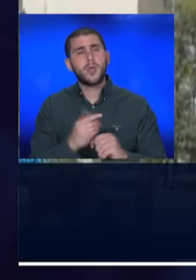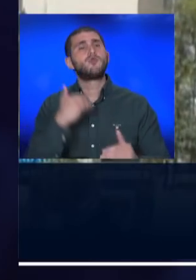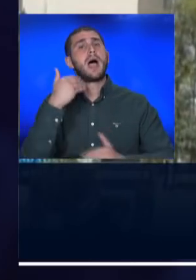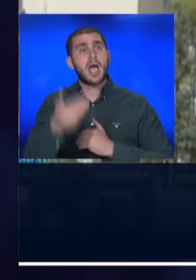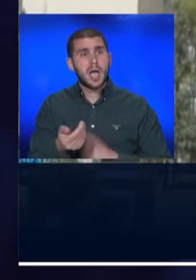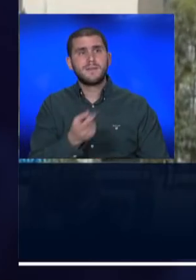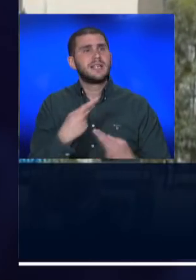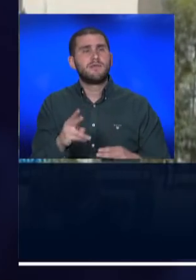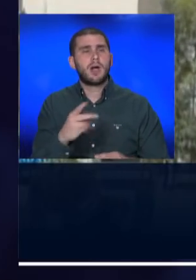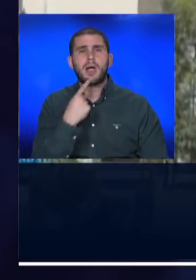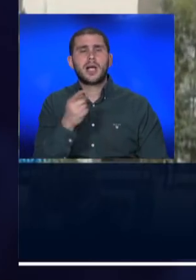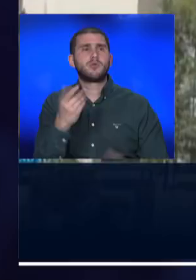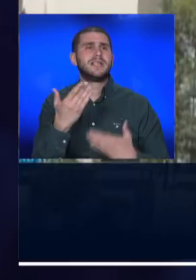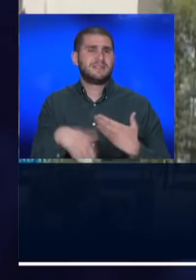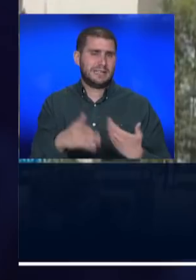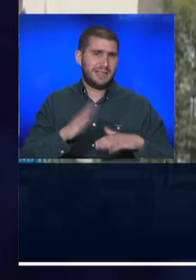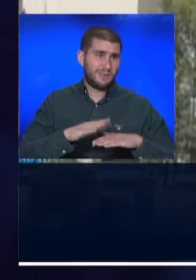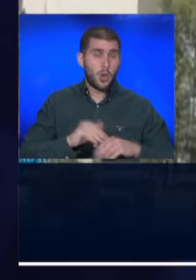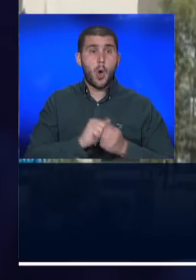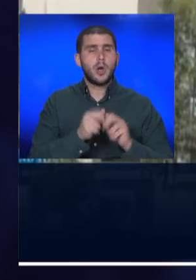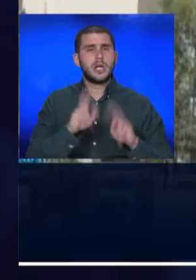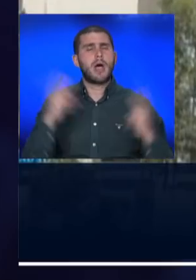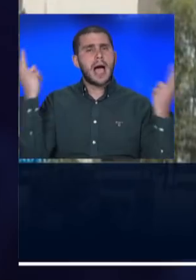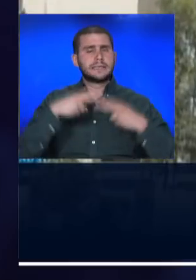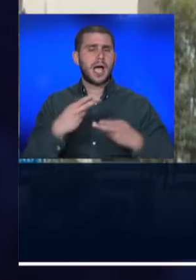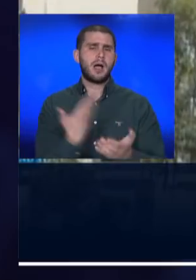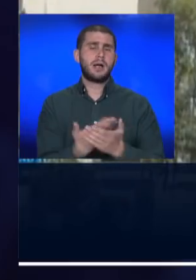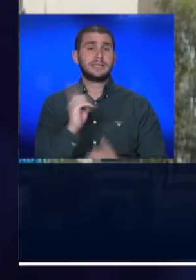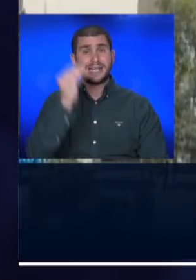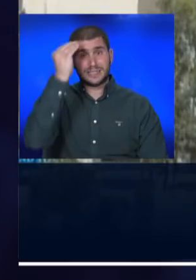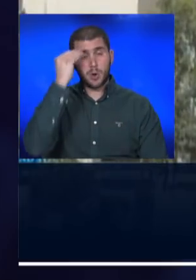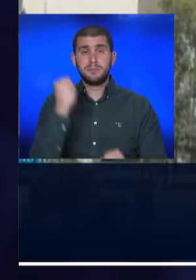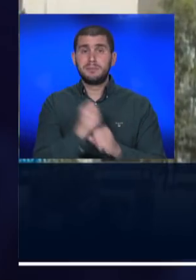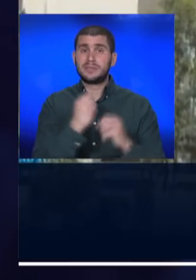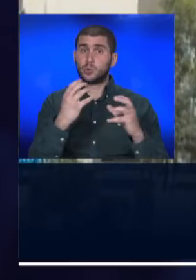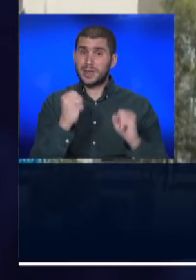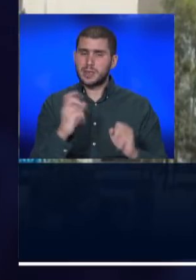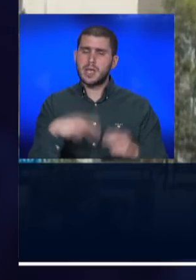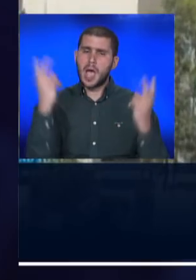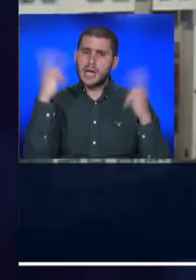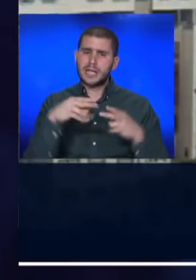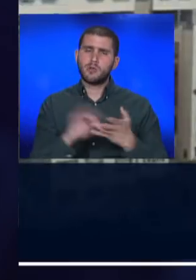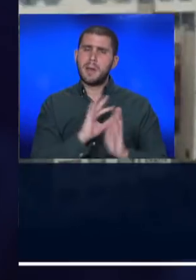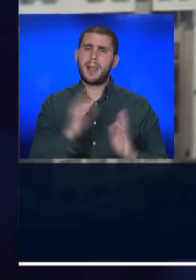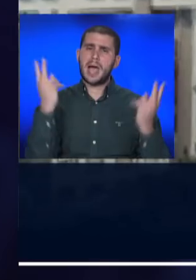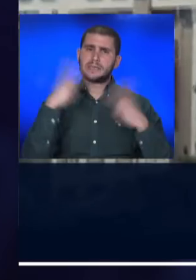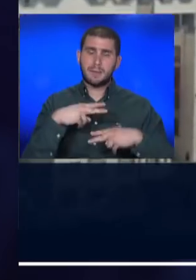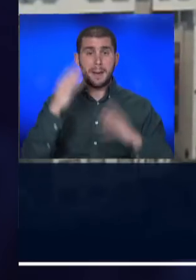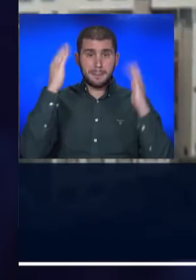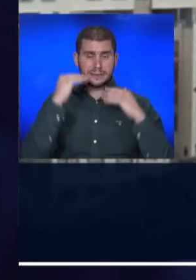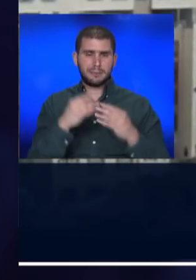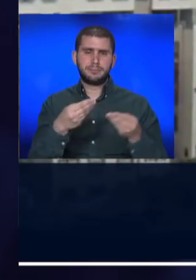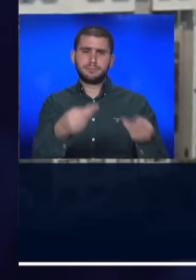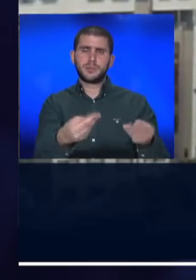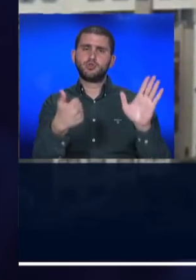הפסיק לתפקד, או שיש הסדרה כתובה. צריך לזכור שצוק איתן הסתיים בהסדרה כתובה ללא הסכמה. המצרים שמו נייר עם 6 נקודות. אתה